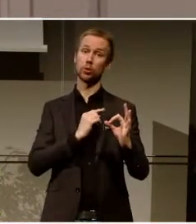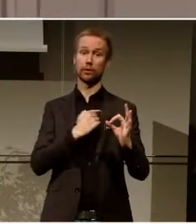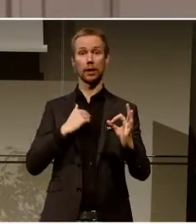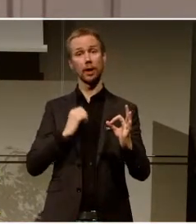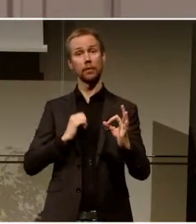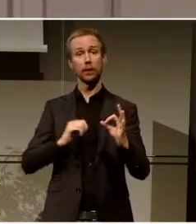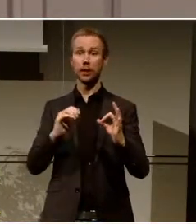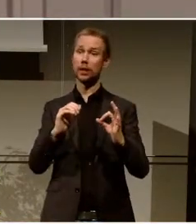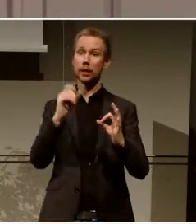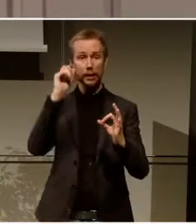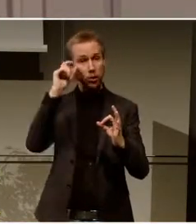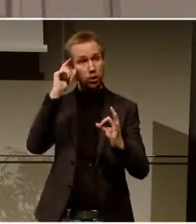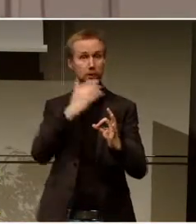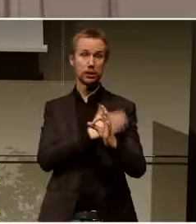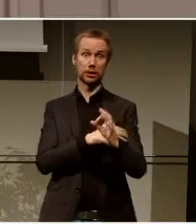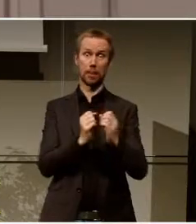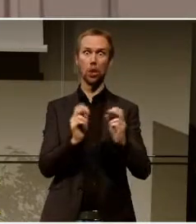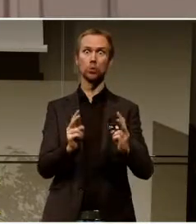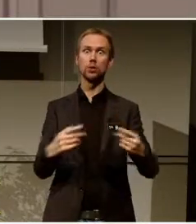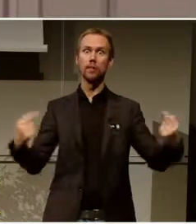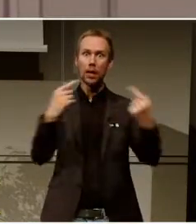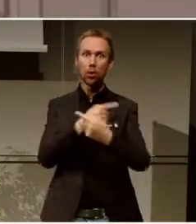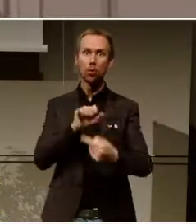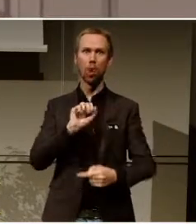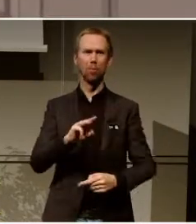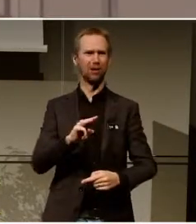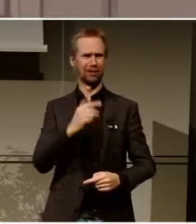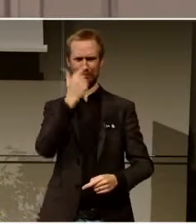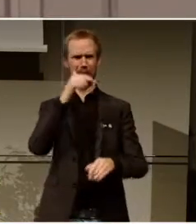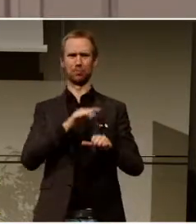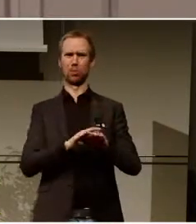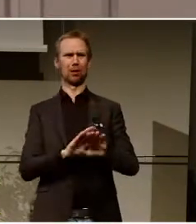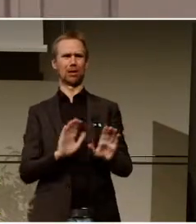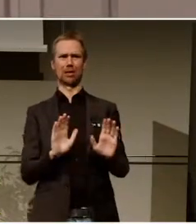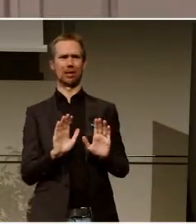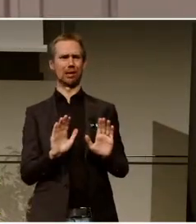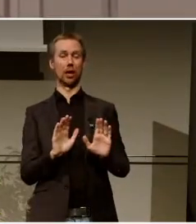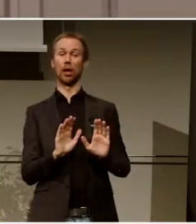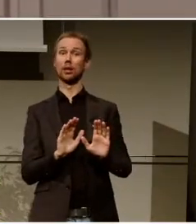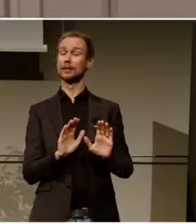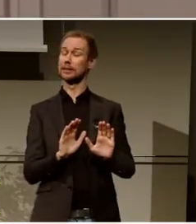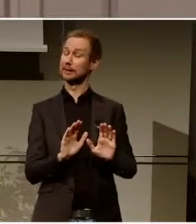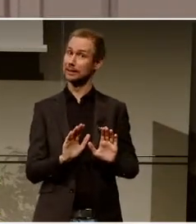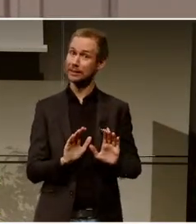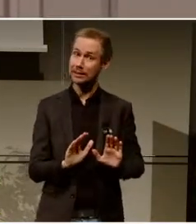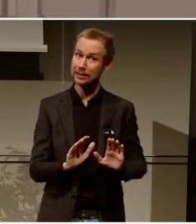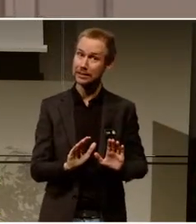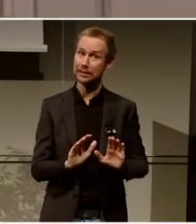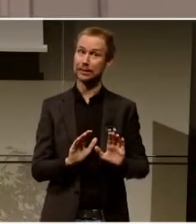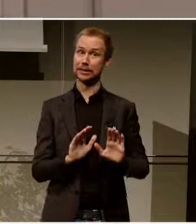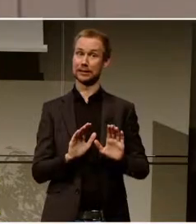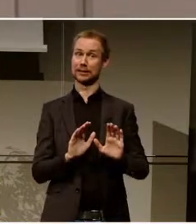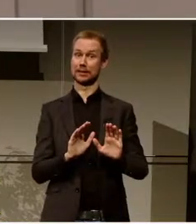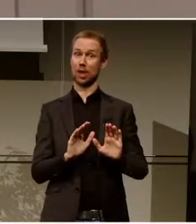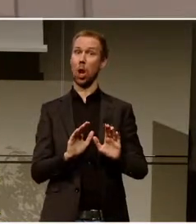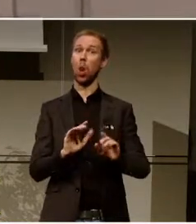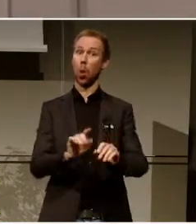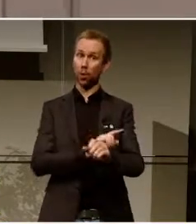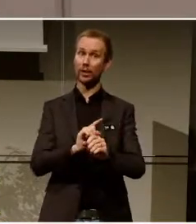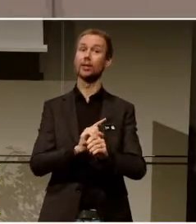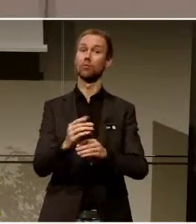mer det omvända, om vi inte känner tillit så är det ganska stor tröskel innan vi börjar använda tjänster. Det